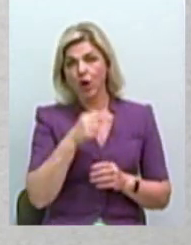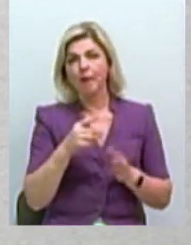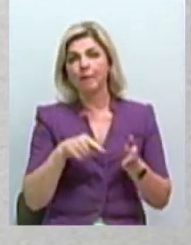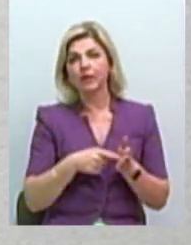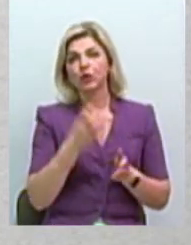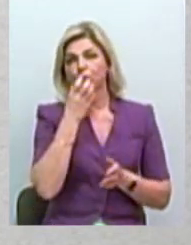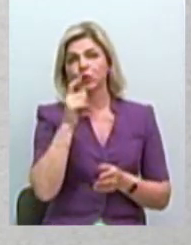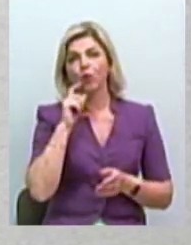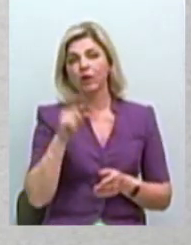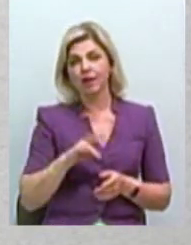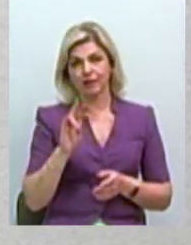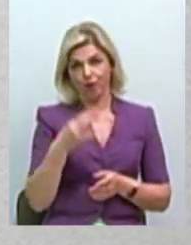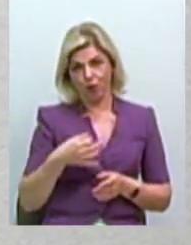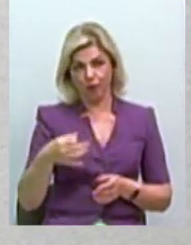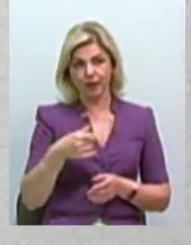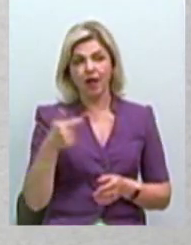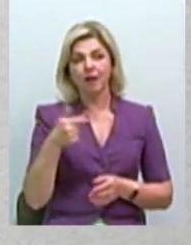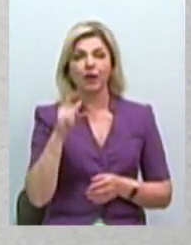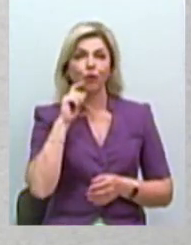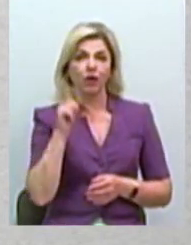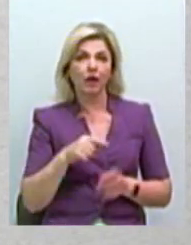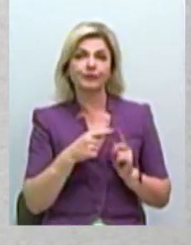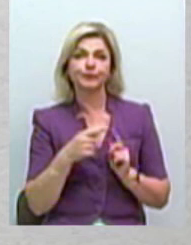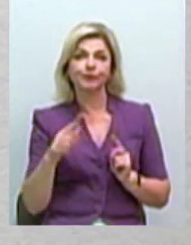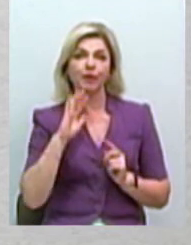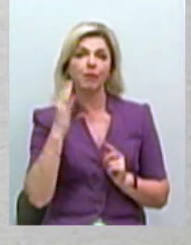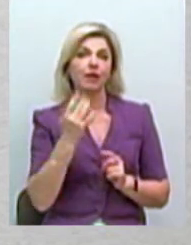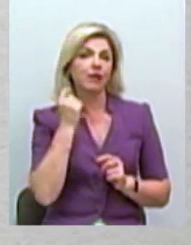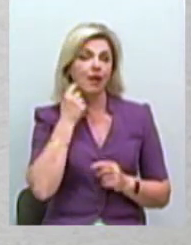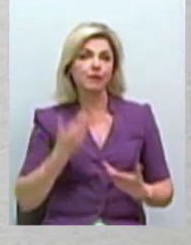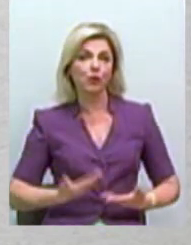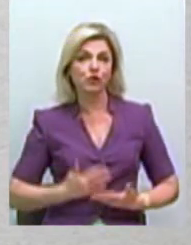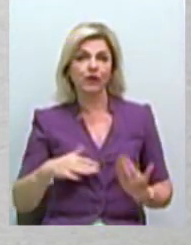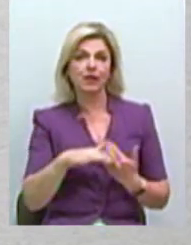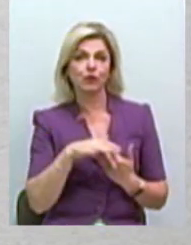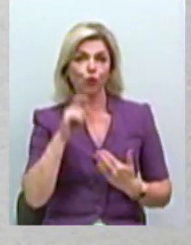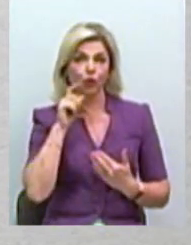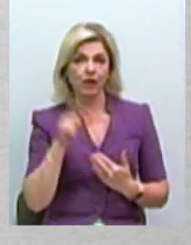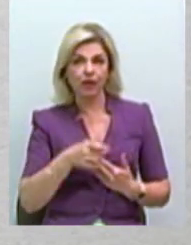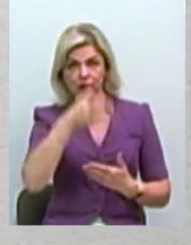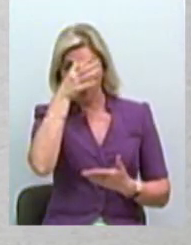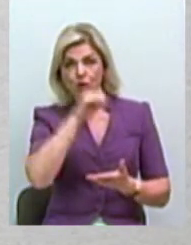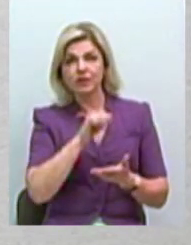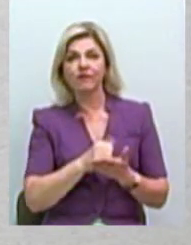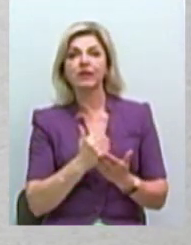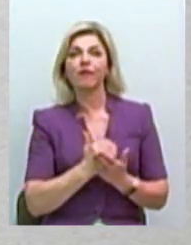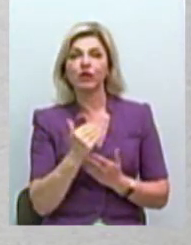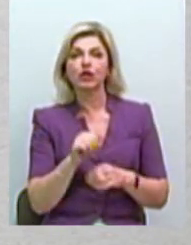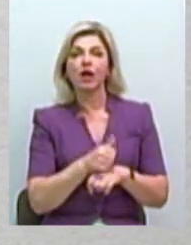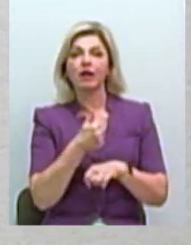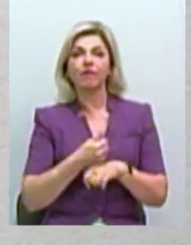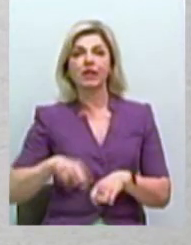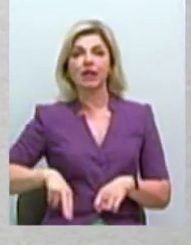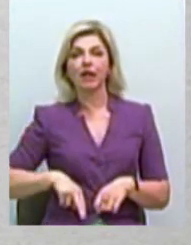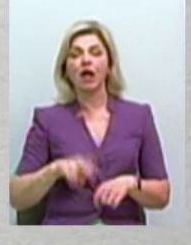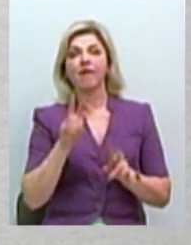Миколаївської області. Громадянин України. Протягом останніх 5 років проживає на території України. Освіта вища. Генеральний директор